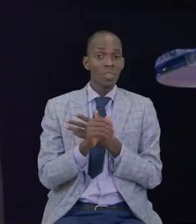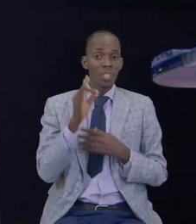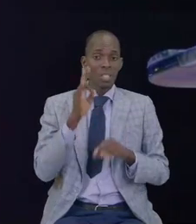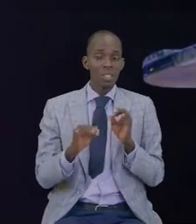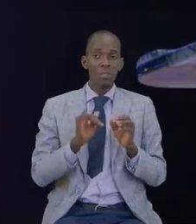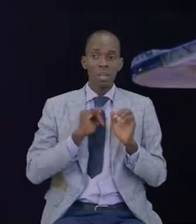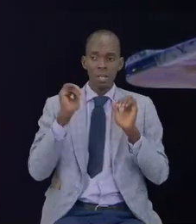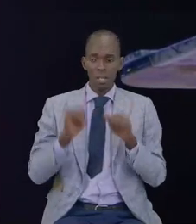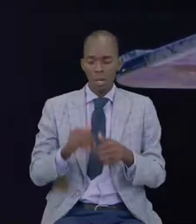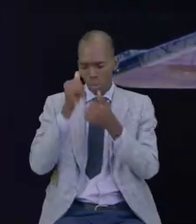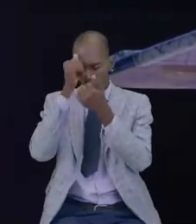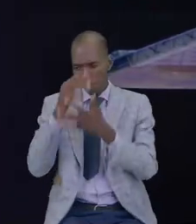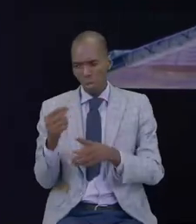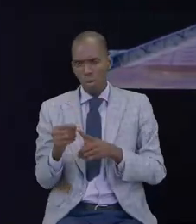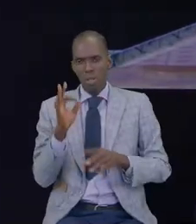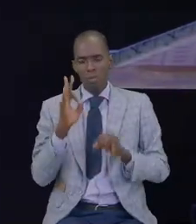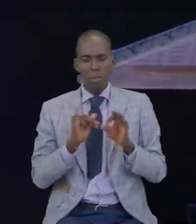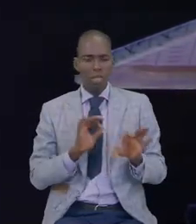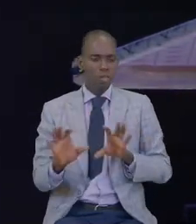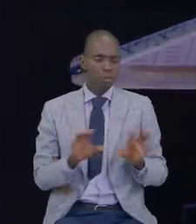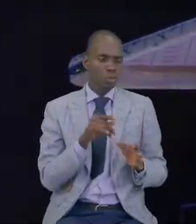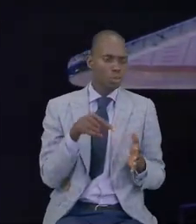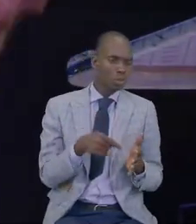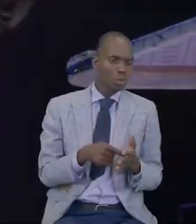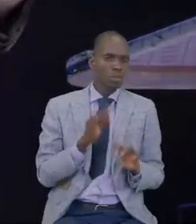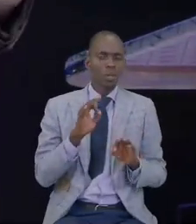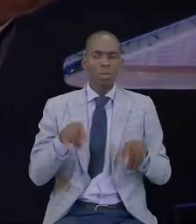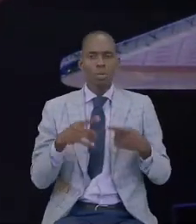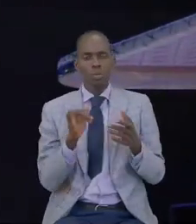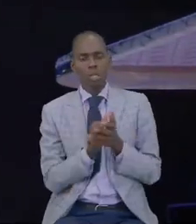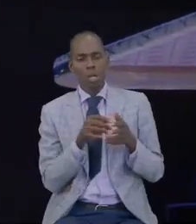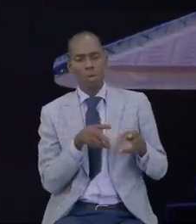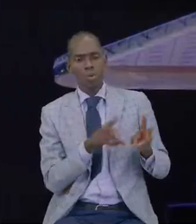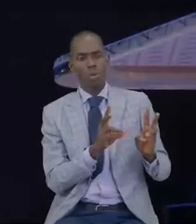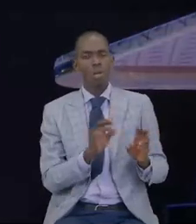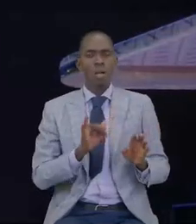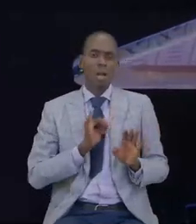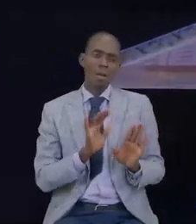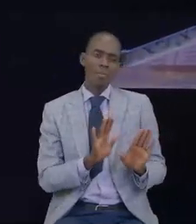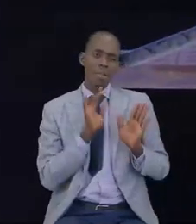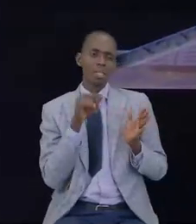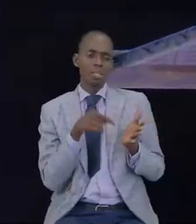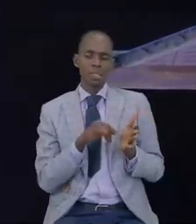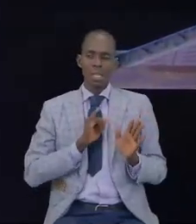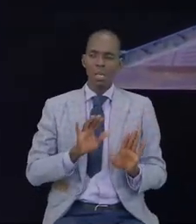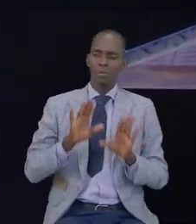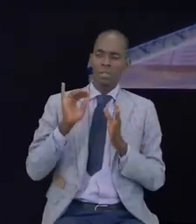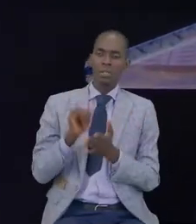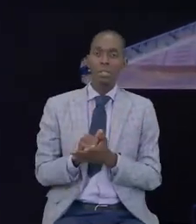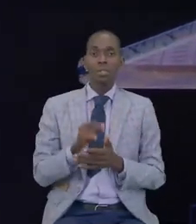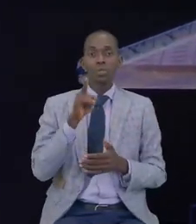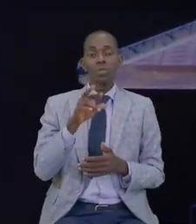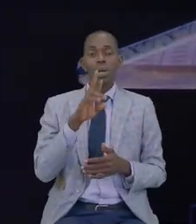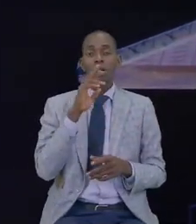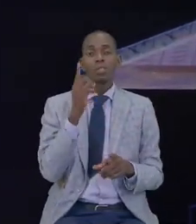parole, si je fais dire la vérité, si je vais dans la bonne direction, alors je crains ceci. Tu es un homme religieux.